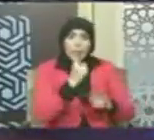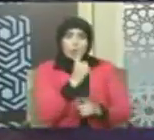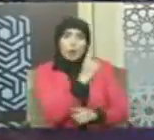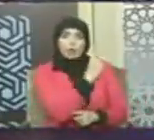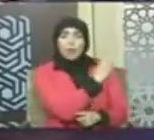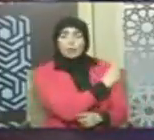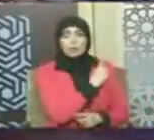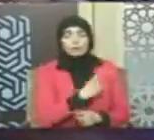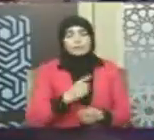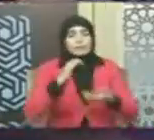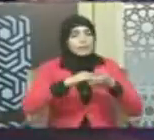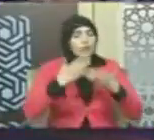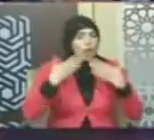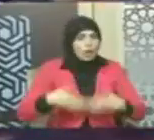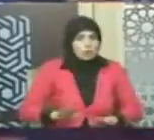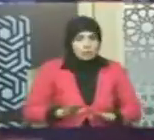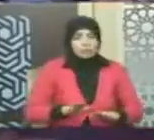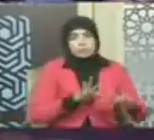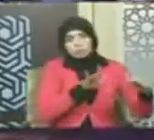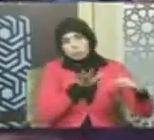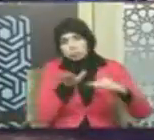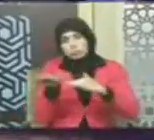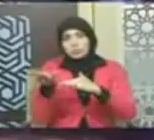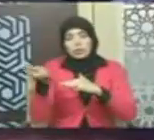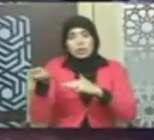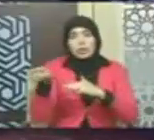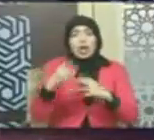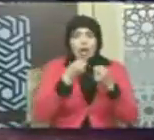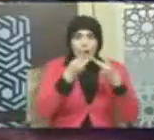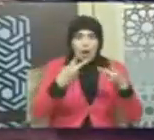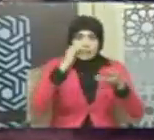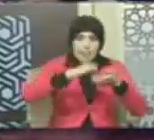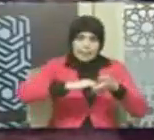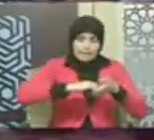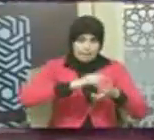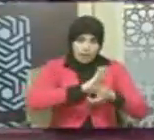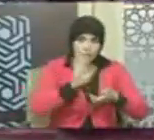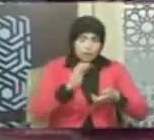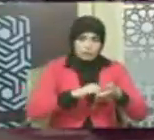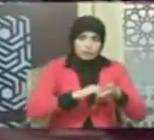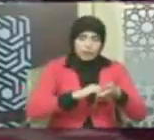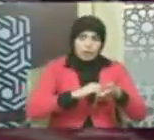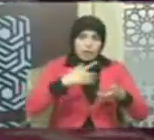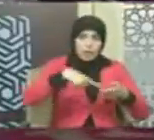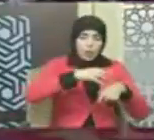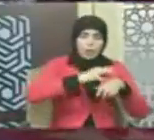جميعا من بيعتهم. فلما انتهوا من بيعتهم وضع النبي